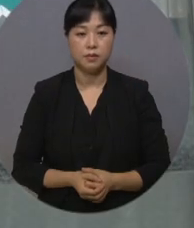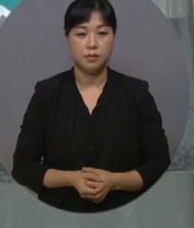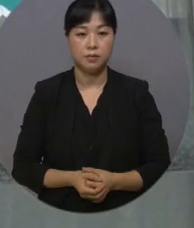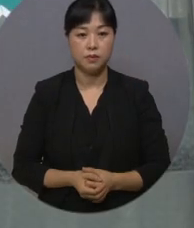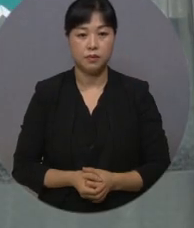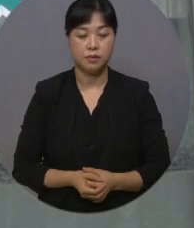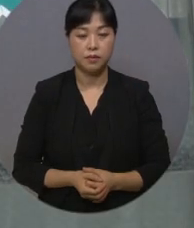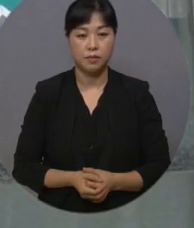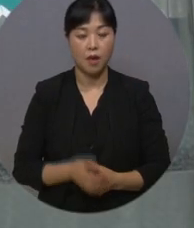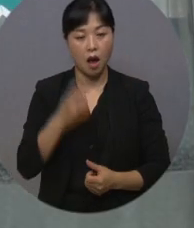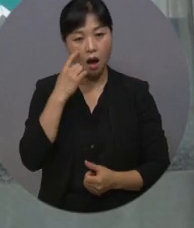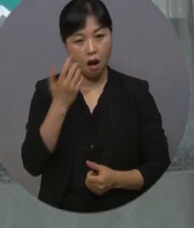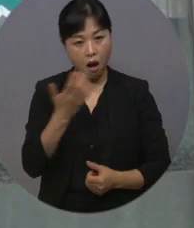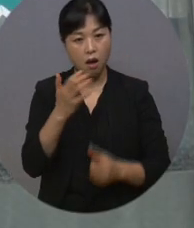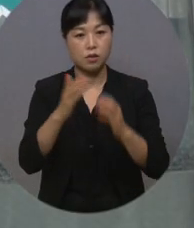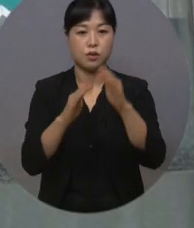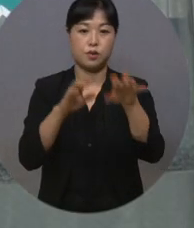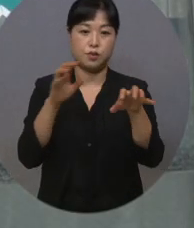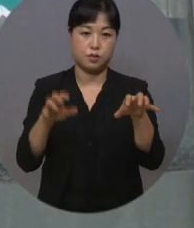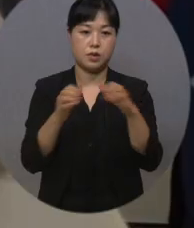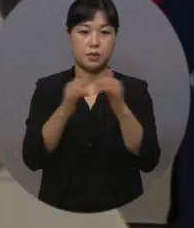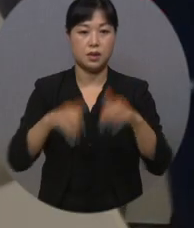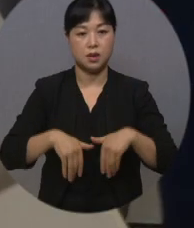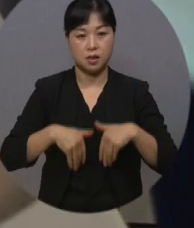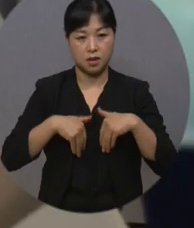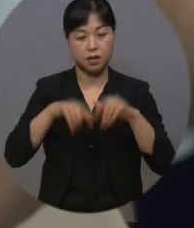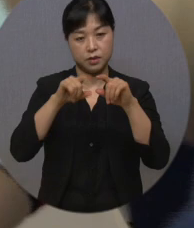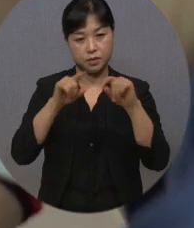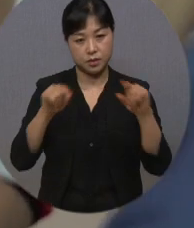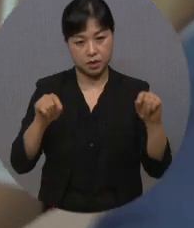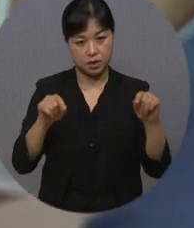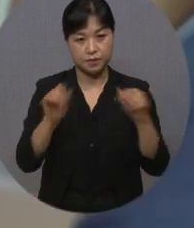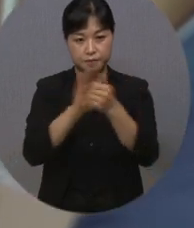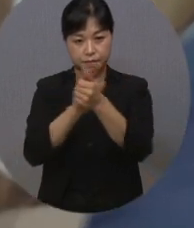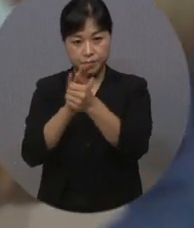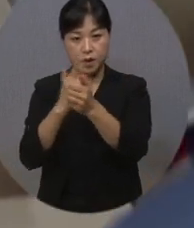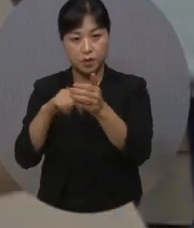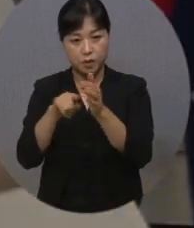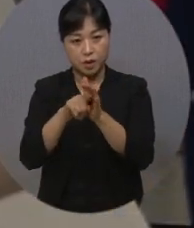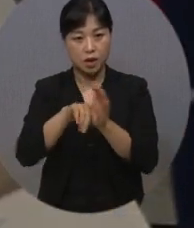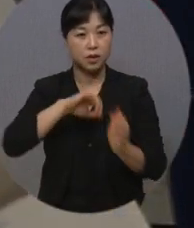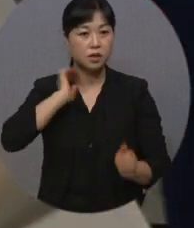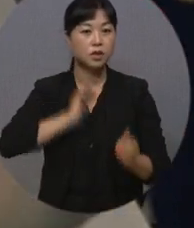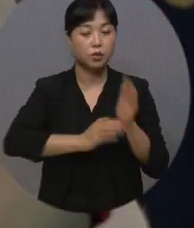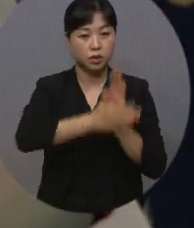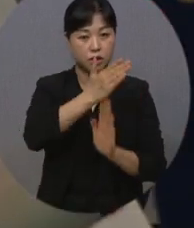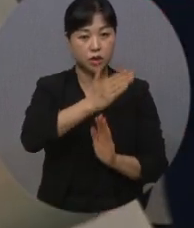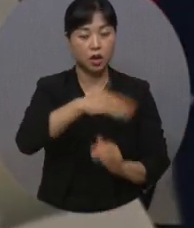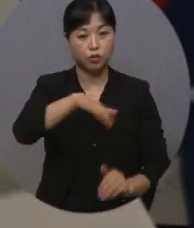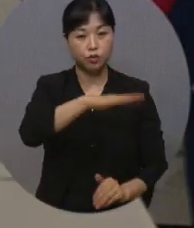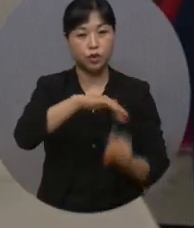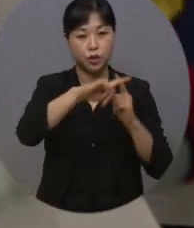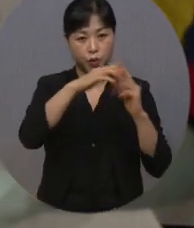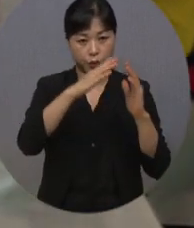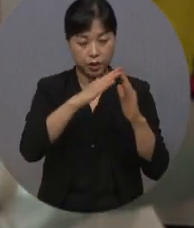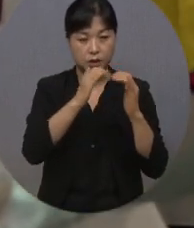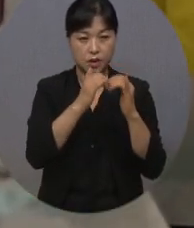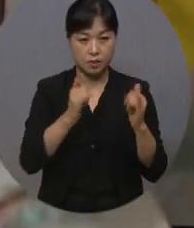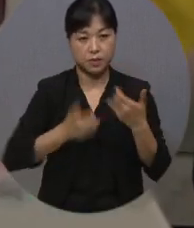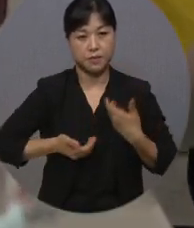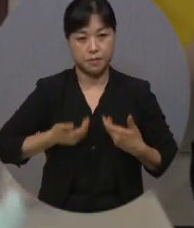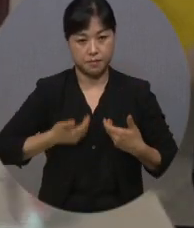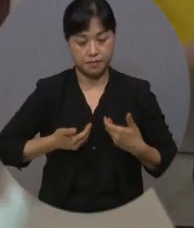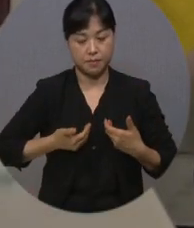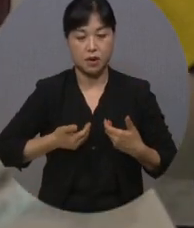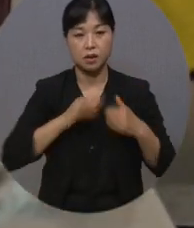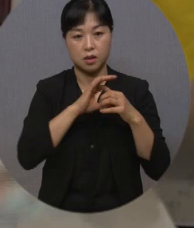소외된 이웃의 따뜻한 한 끼 식사 준비를 위해 의정부시 우리 교회 봉사자들의 손길은 오늘도 분주합니다. 무려